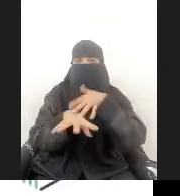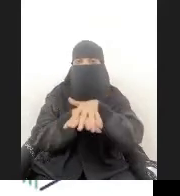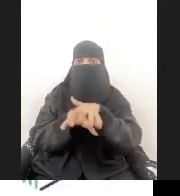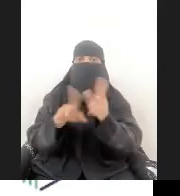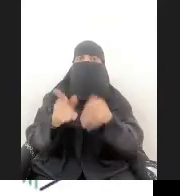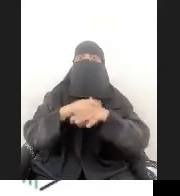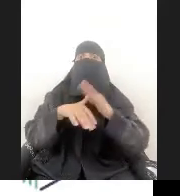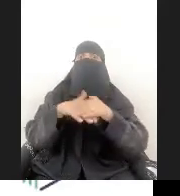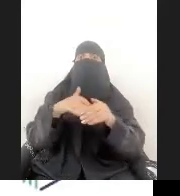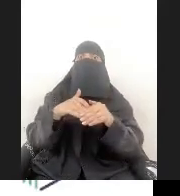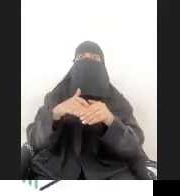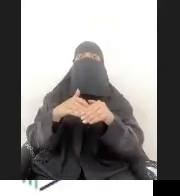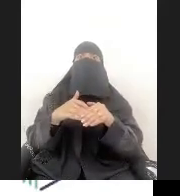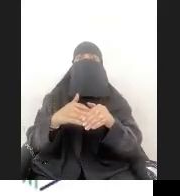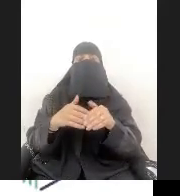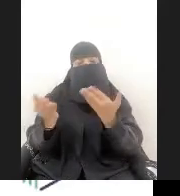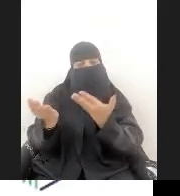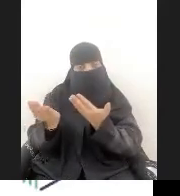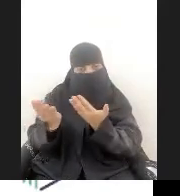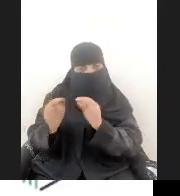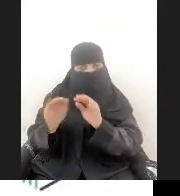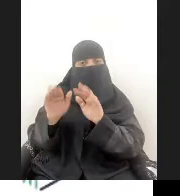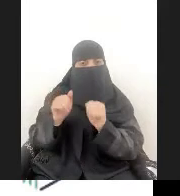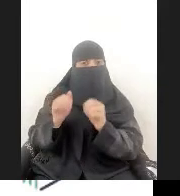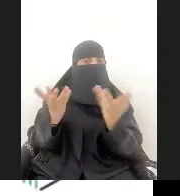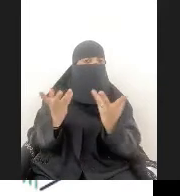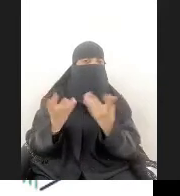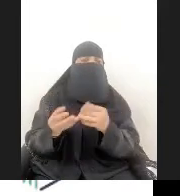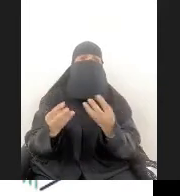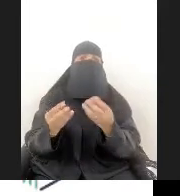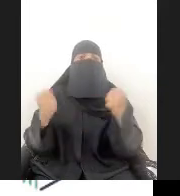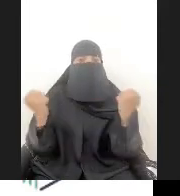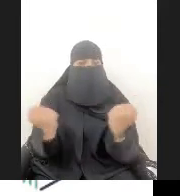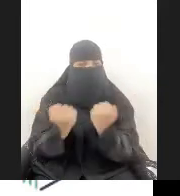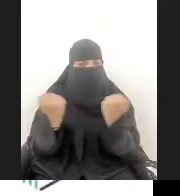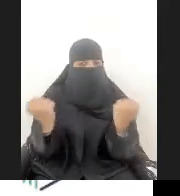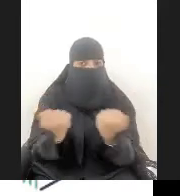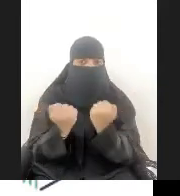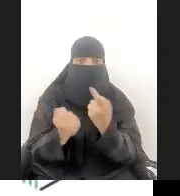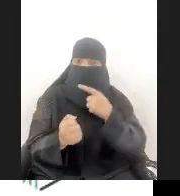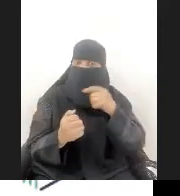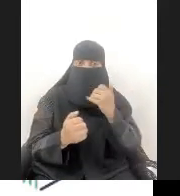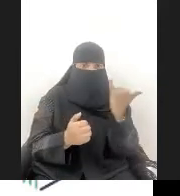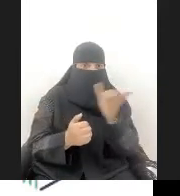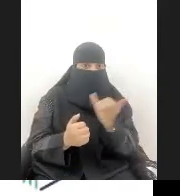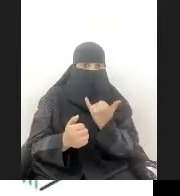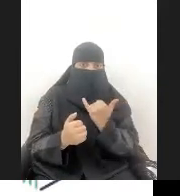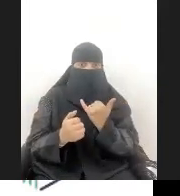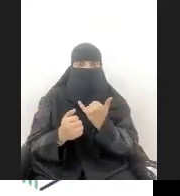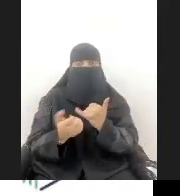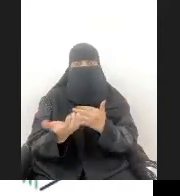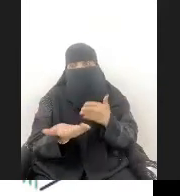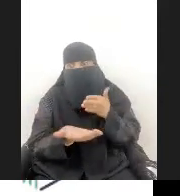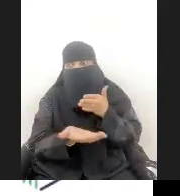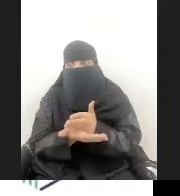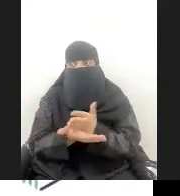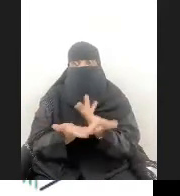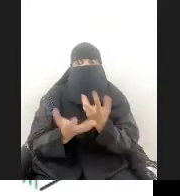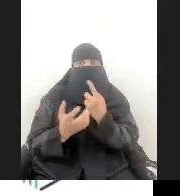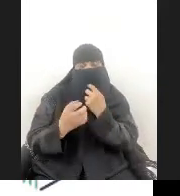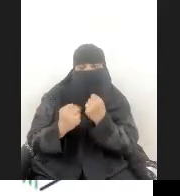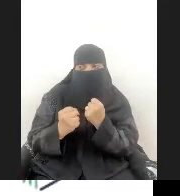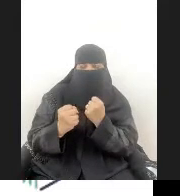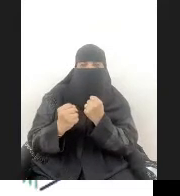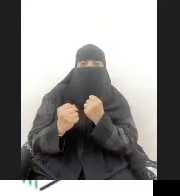وتأتي بالتدريب وبالممارسة، وليس بالضرورة أن تقحم نفسك يعني في بداية الأمر. أنت الآن تطور